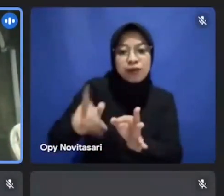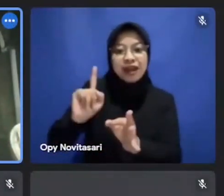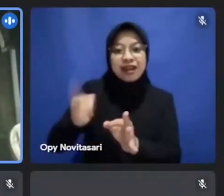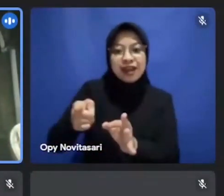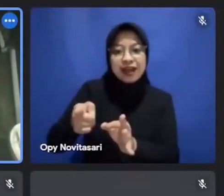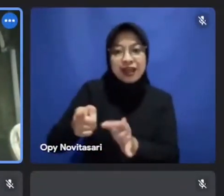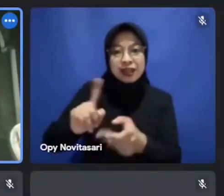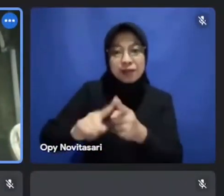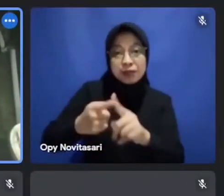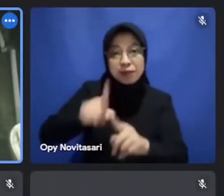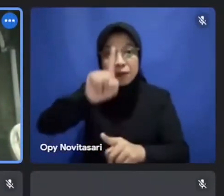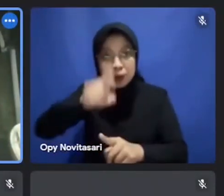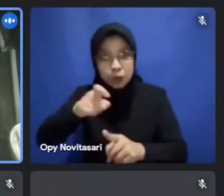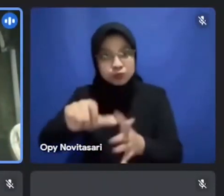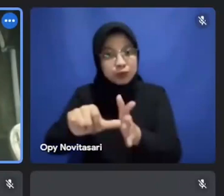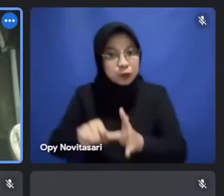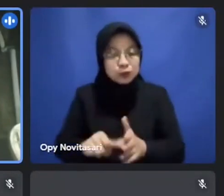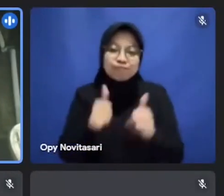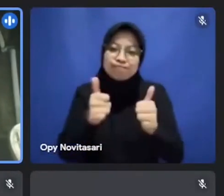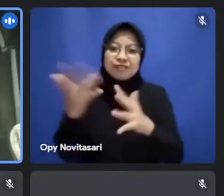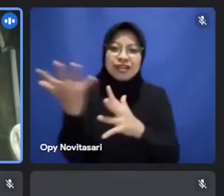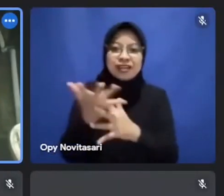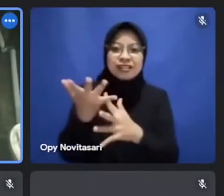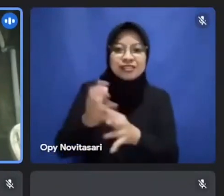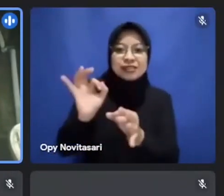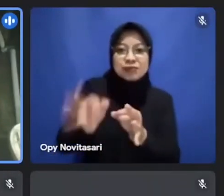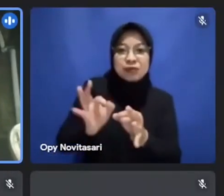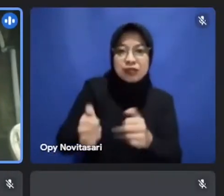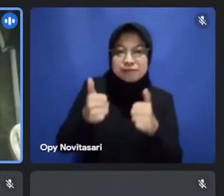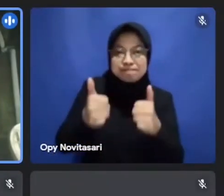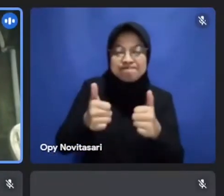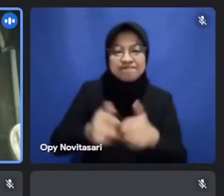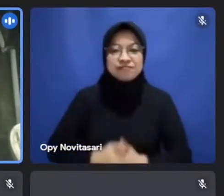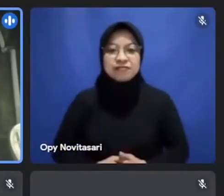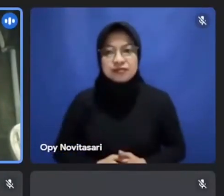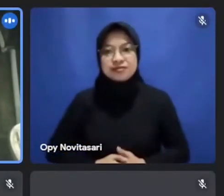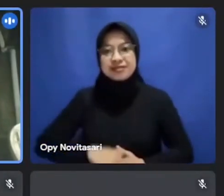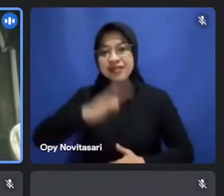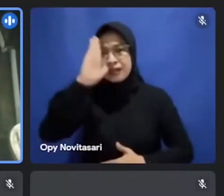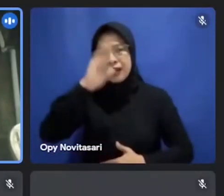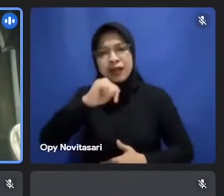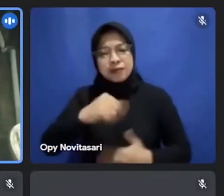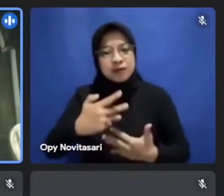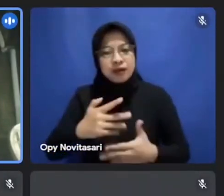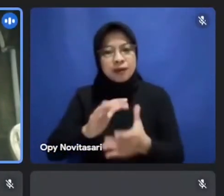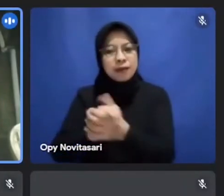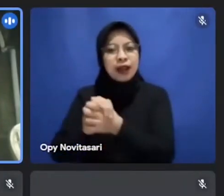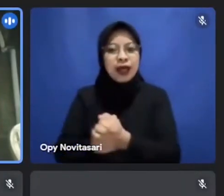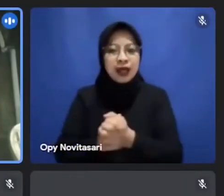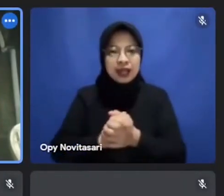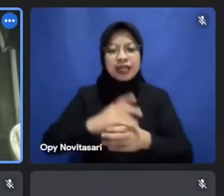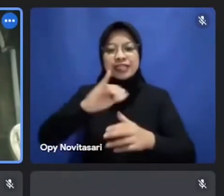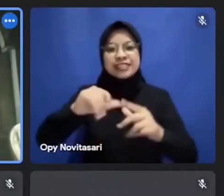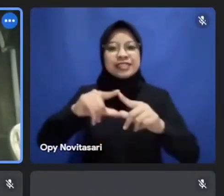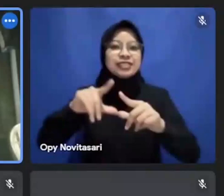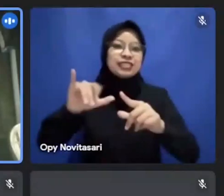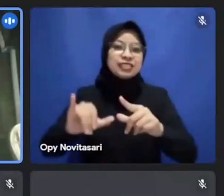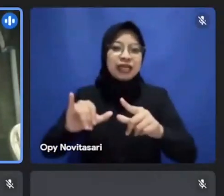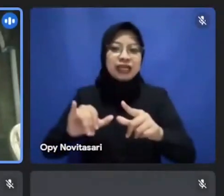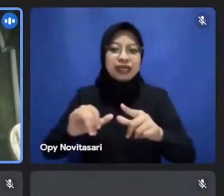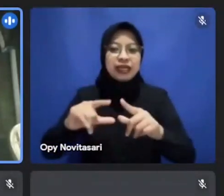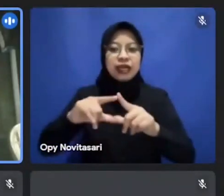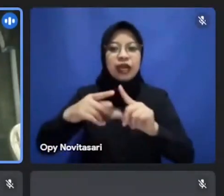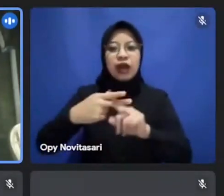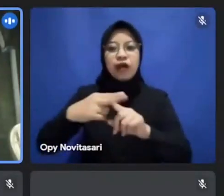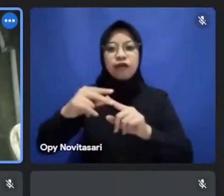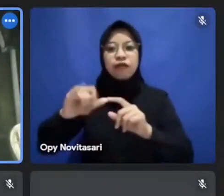teman-teman yang membutuhkan nah E saya sekarang akan memperkenalkan eh Mas Cando terlebih dahulu